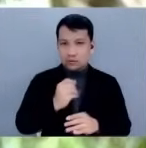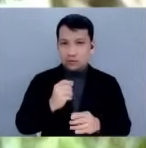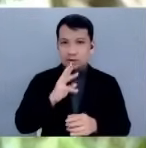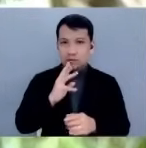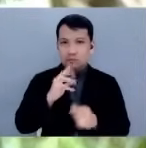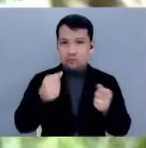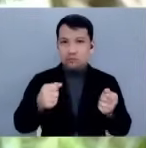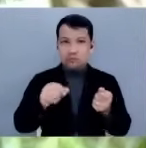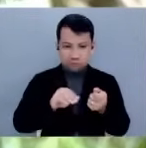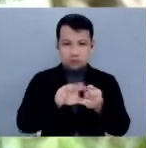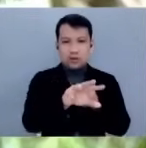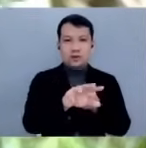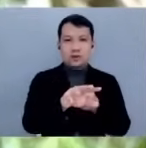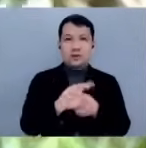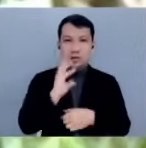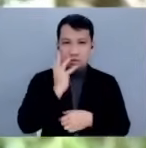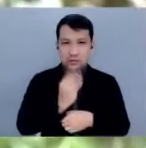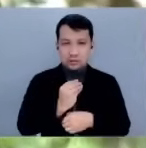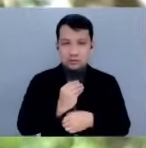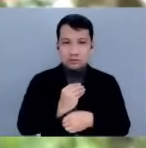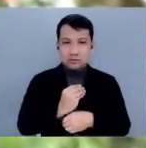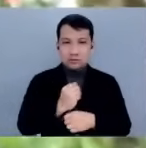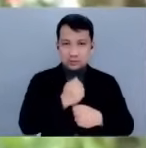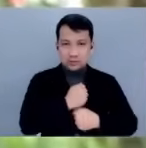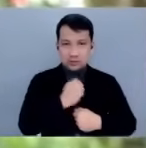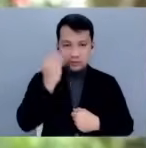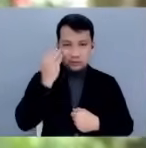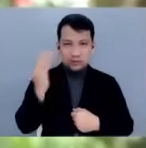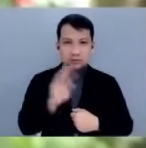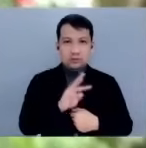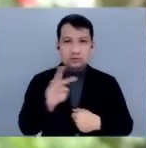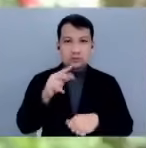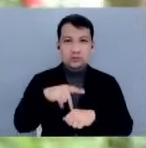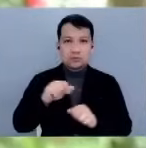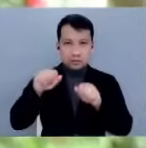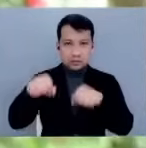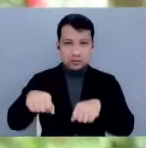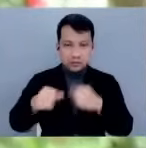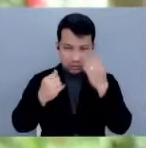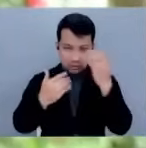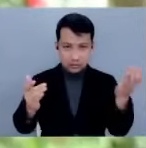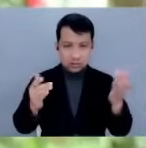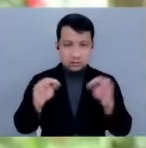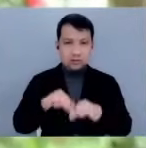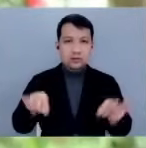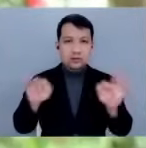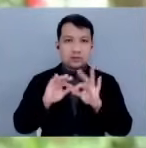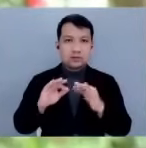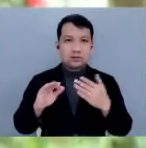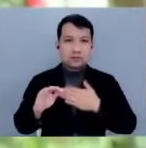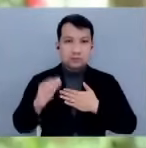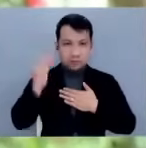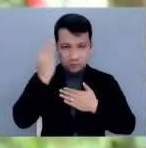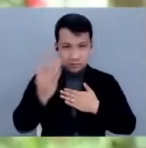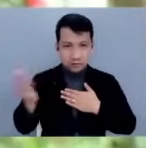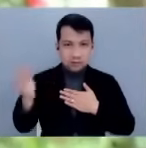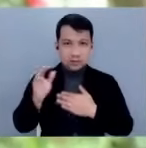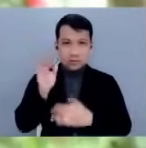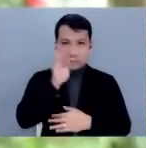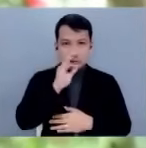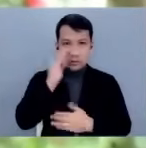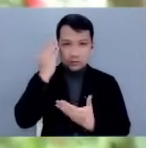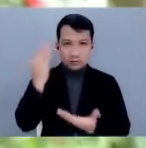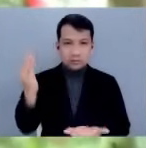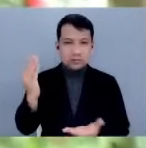cannon, sino ang nagmi-militarize ng ating West Philippine Sea. At napakahalaga na tayong mga Pilipino ay hindi